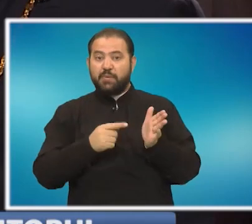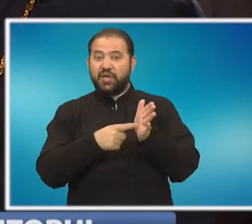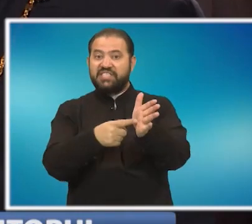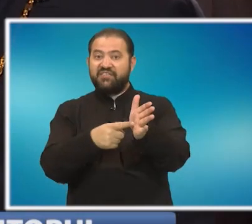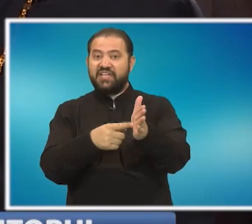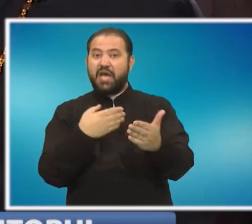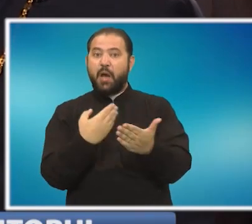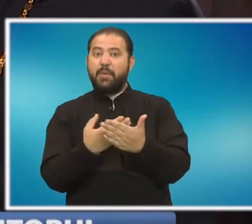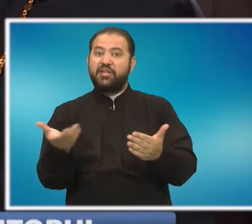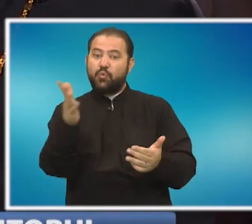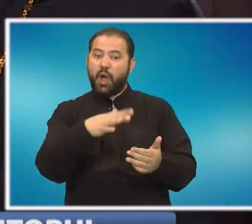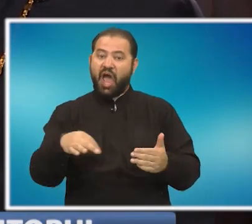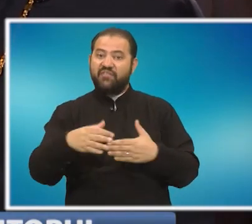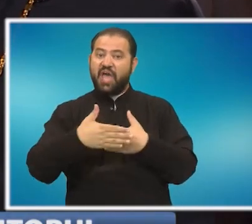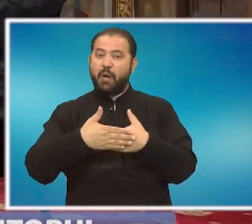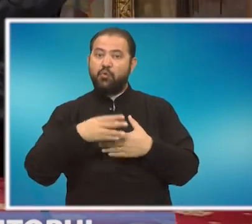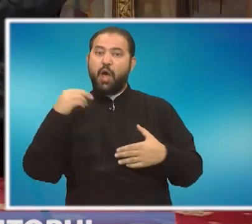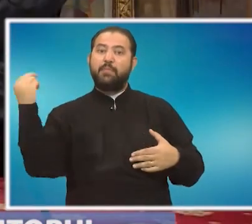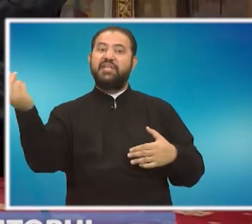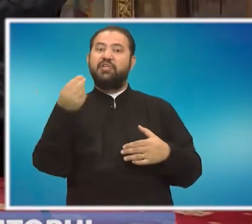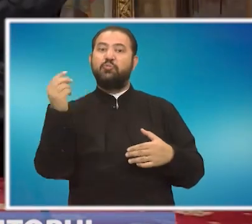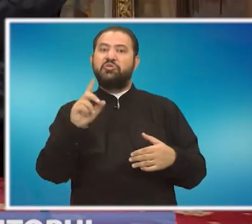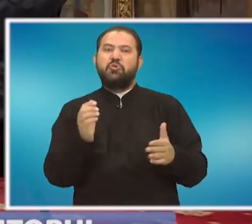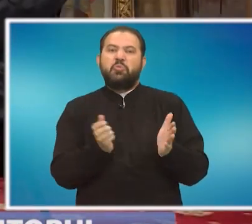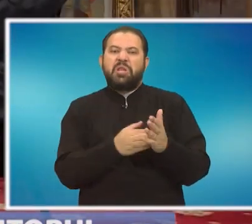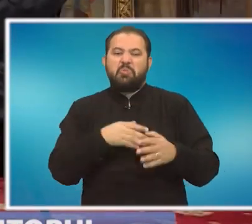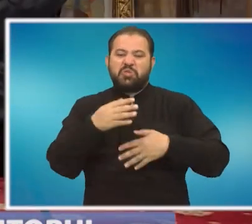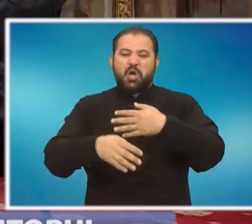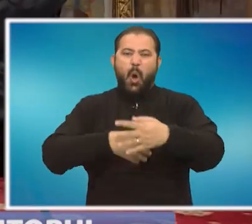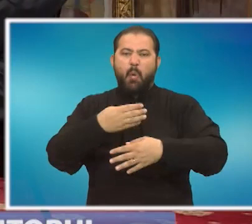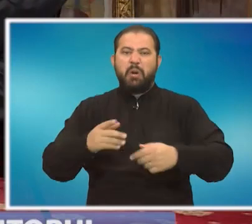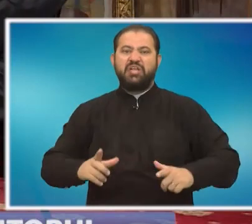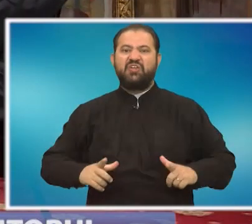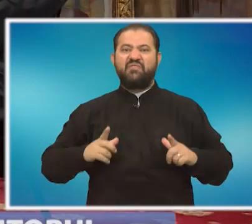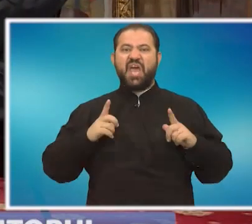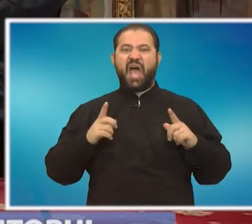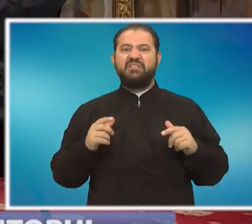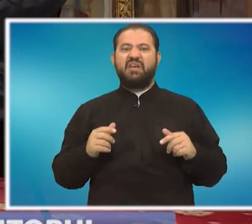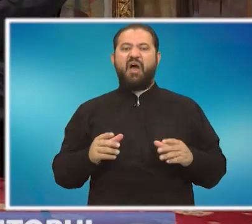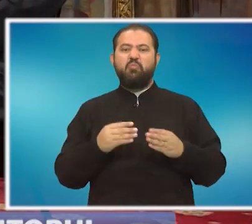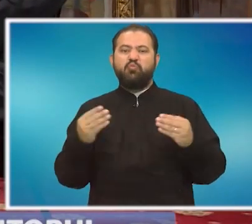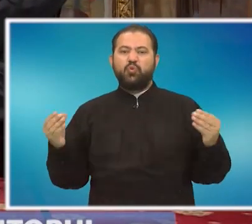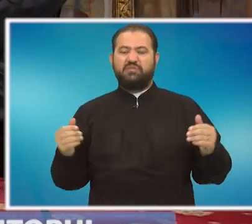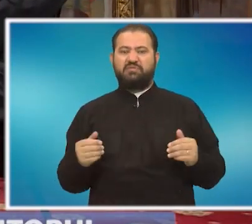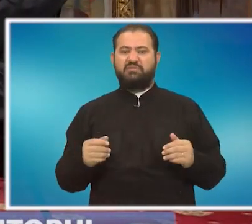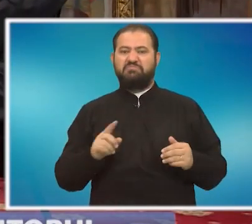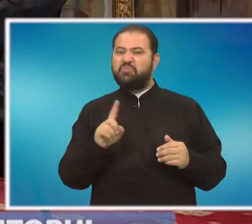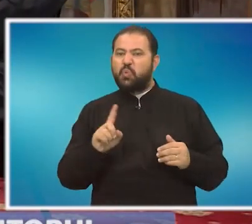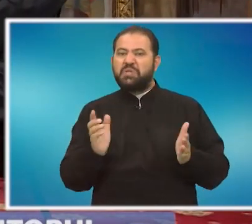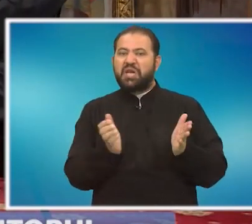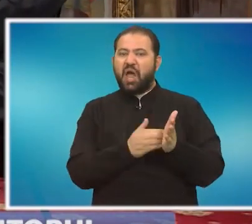faptul că pentru a fi aproape de Dumnezeu, nu ai nevoie să-ți complici viața foarte mult. Nu ai nevoie